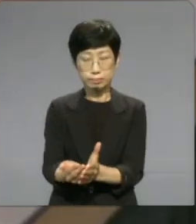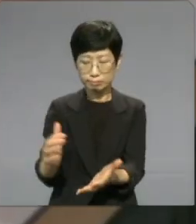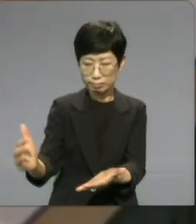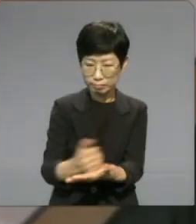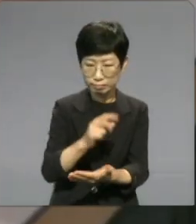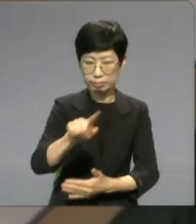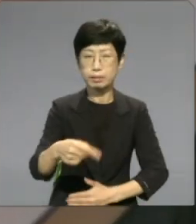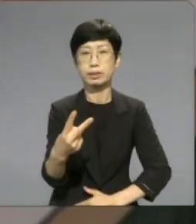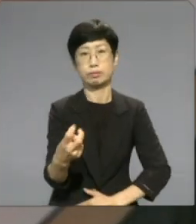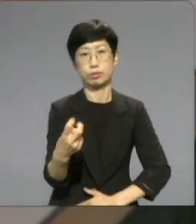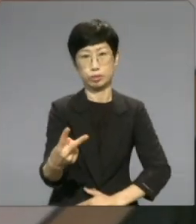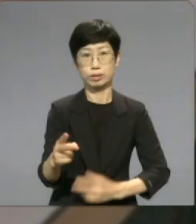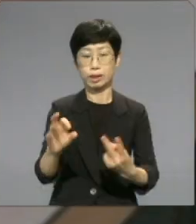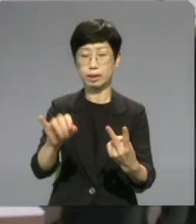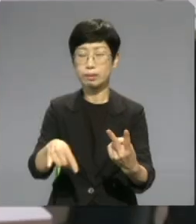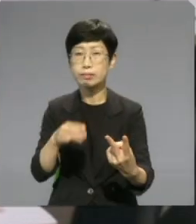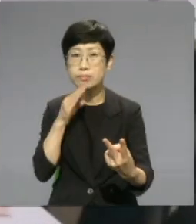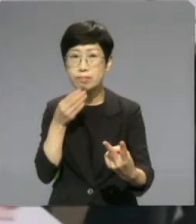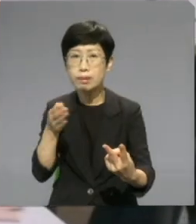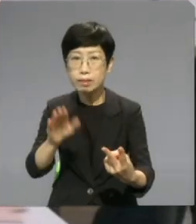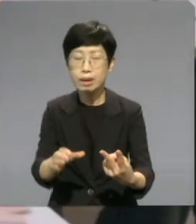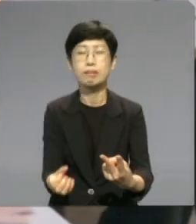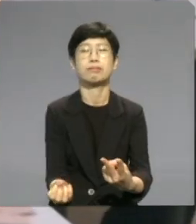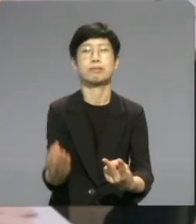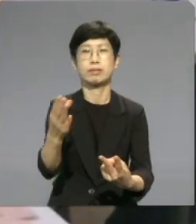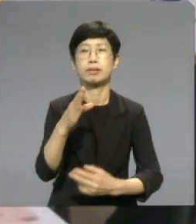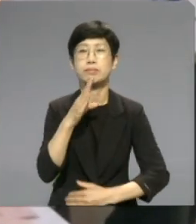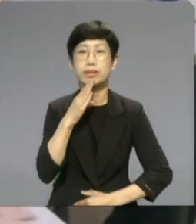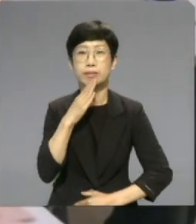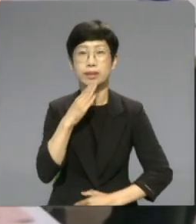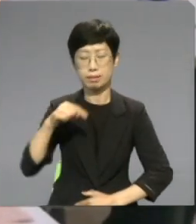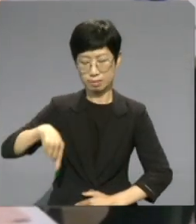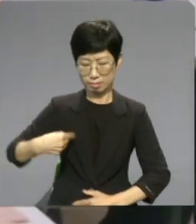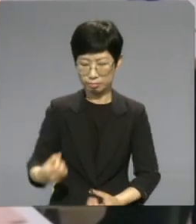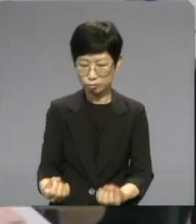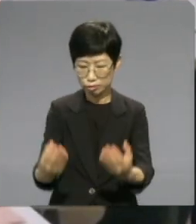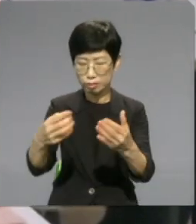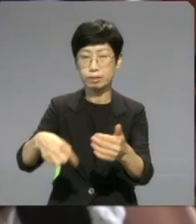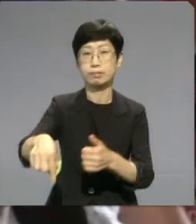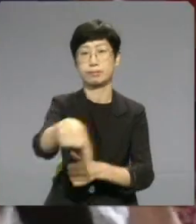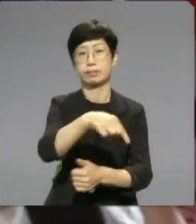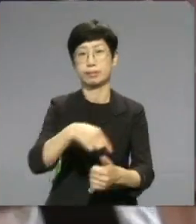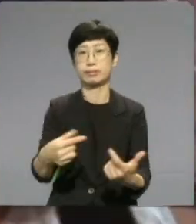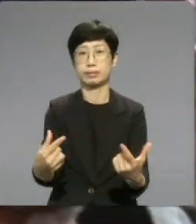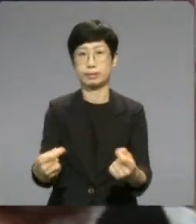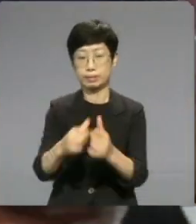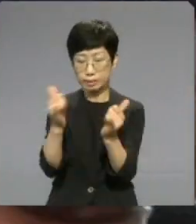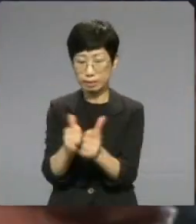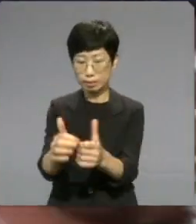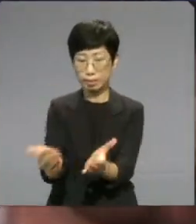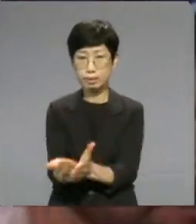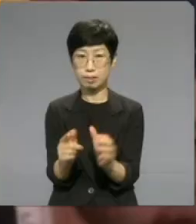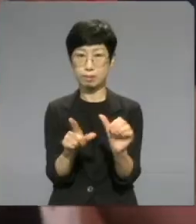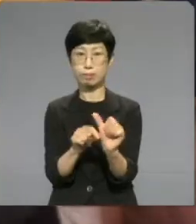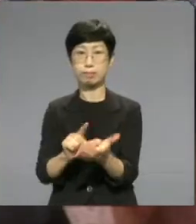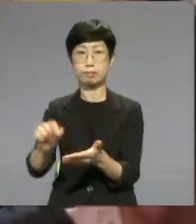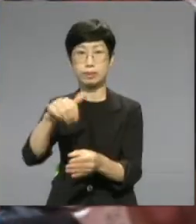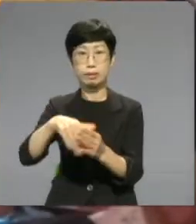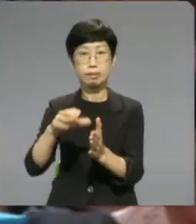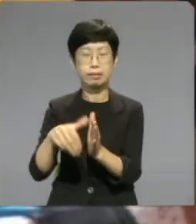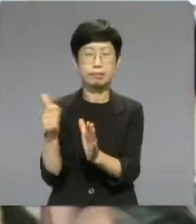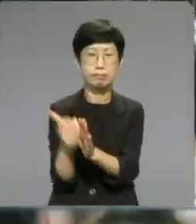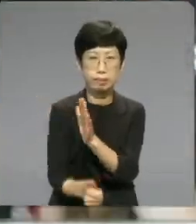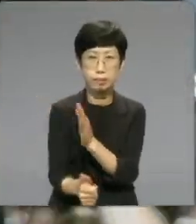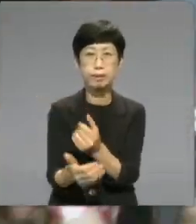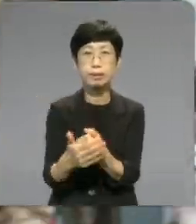얻어 2위에 그쳤지만 사실상 승리라며 자축하는 분위기입니다. 사회당은 지난 5월 지방선거에서 참패했기